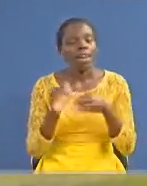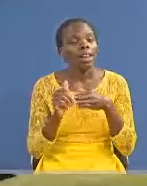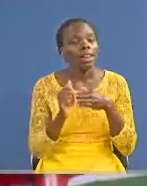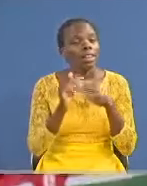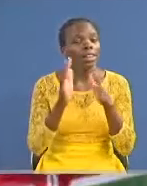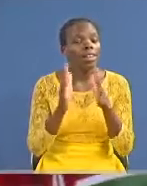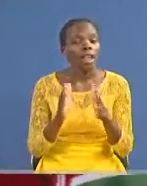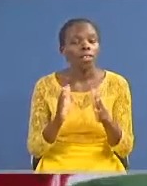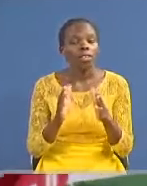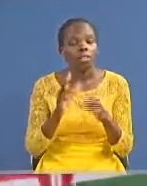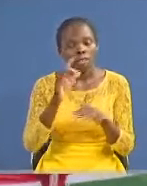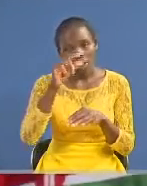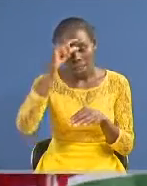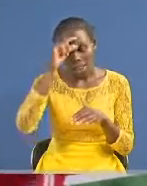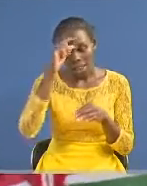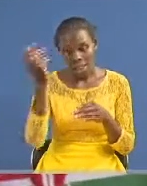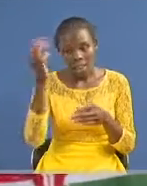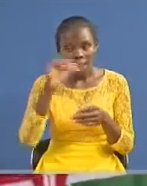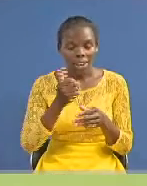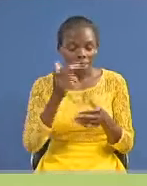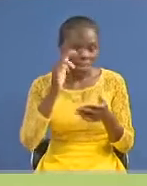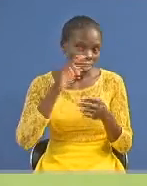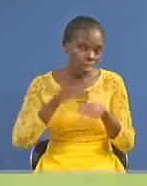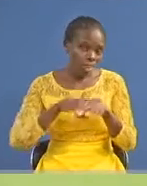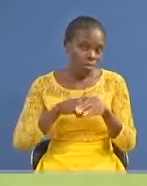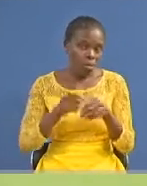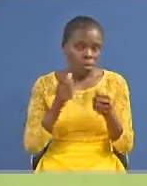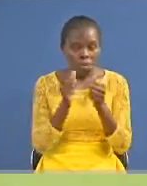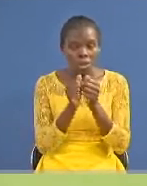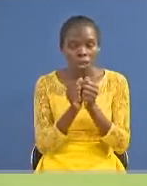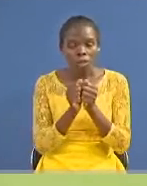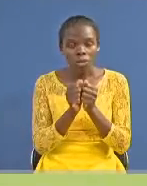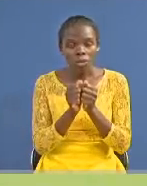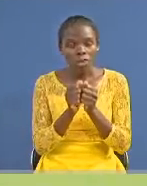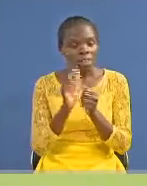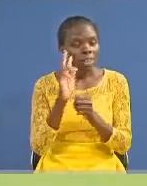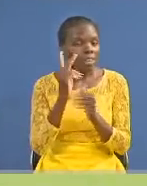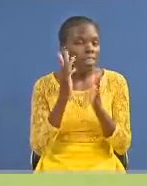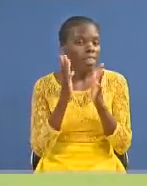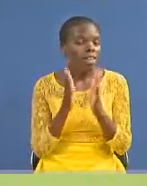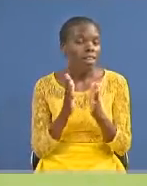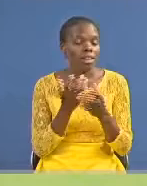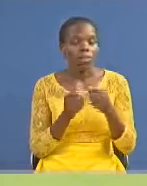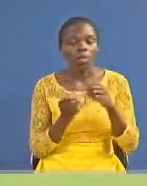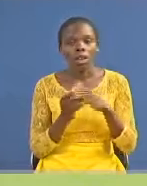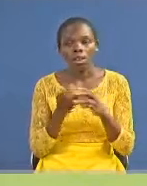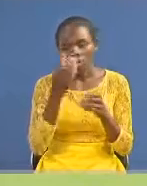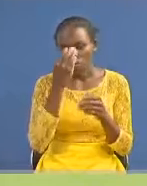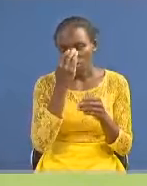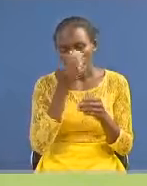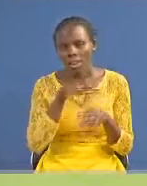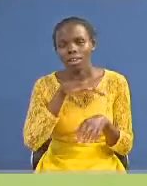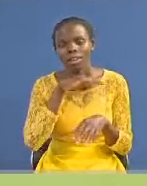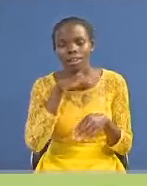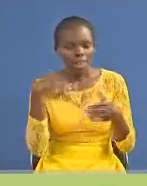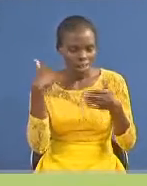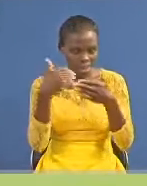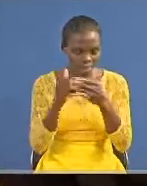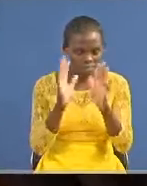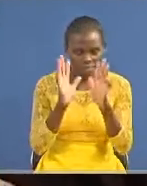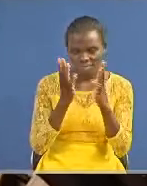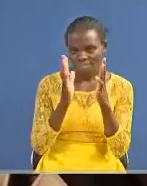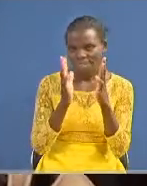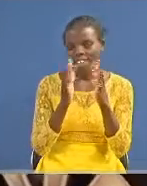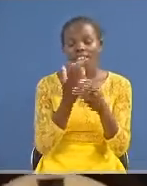Viongozi wakuu serikalini wakipata fursa nyingine ya kutangamana na Wakenya. Naibu Rais William Ruto pamoja na kinara wa ODM Raila Odinga wakiwasili katika sherehe